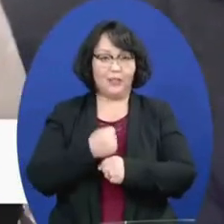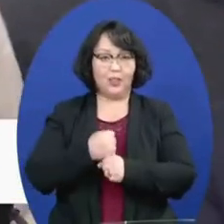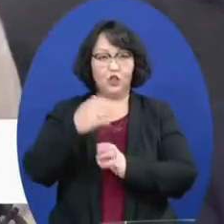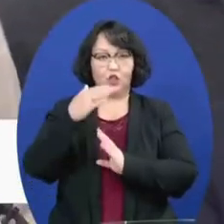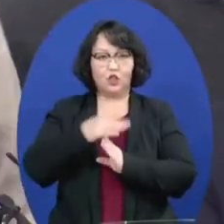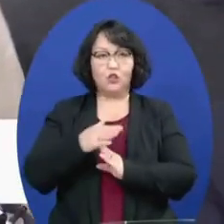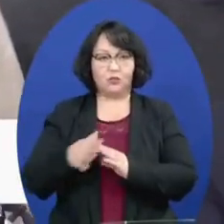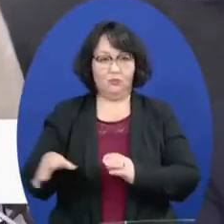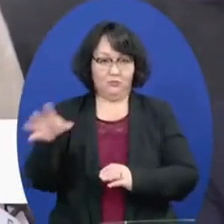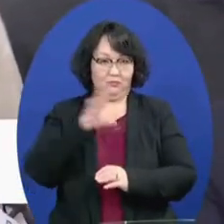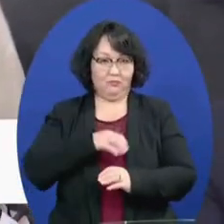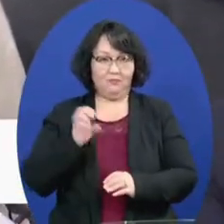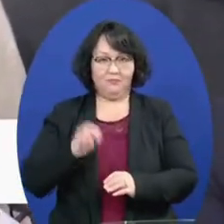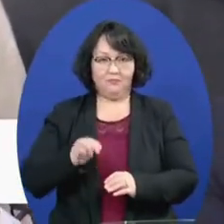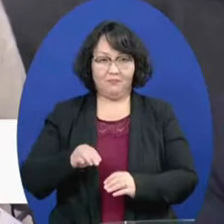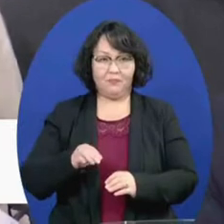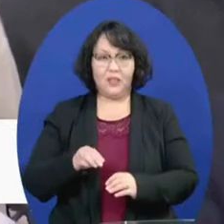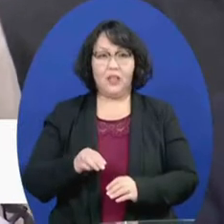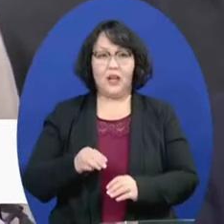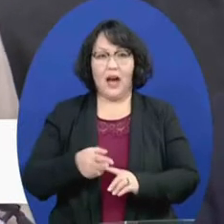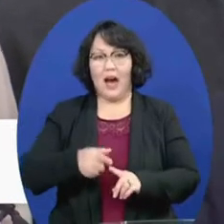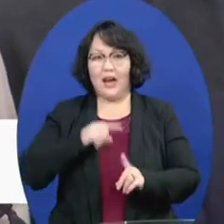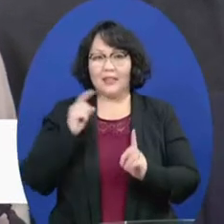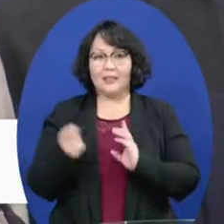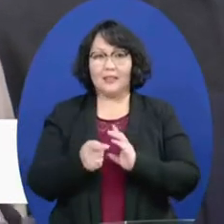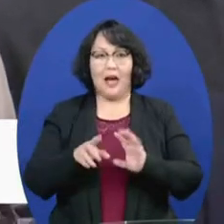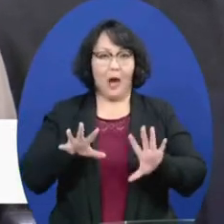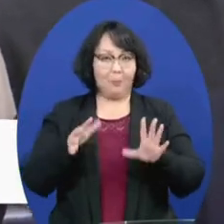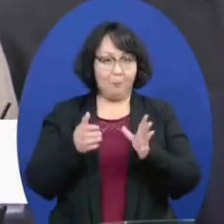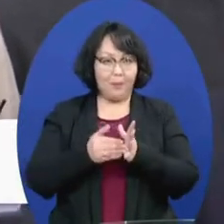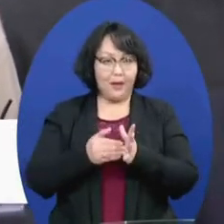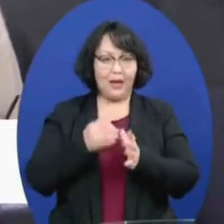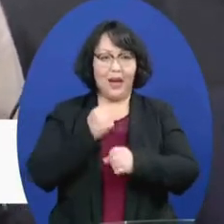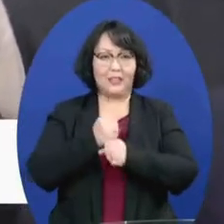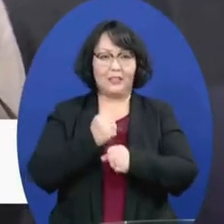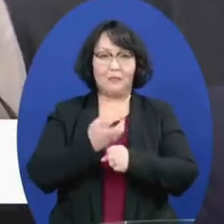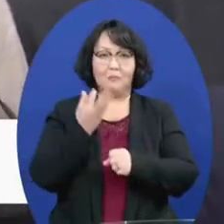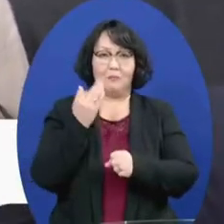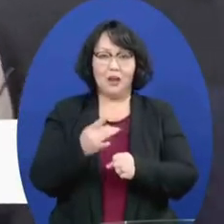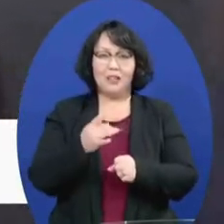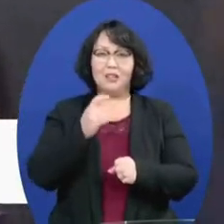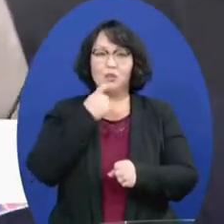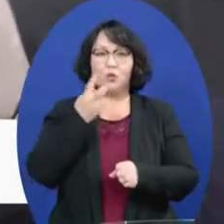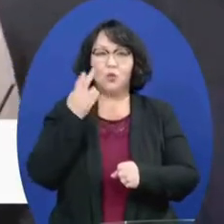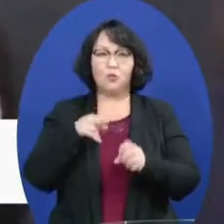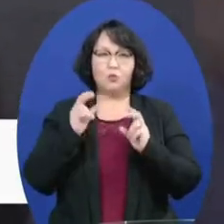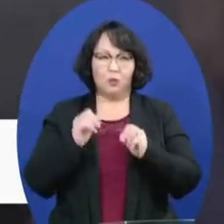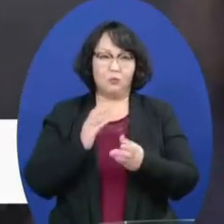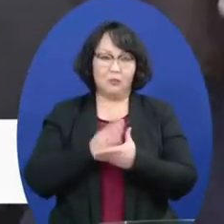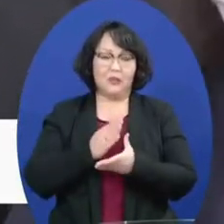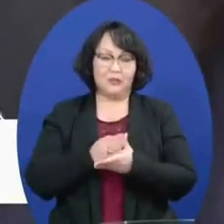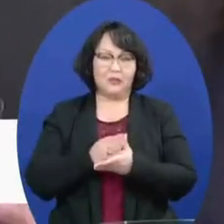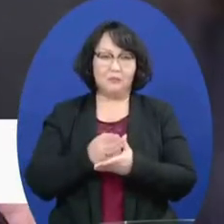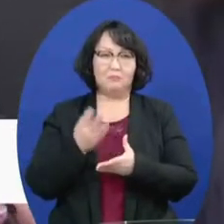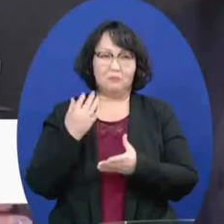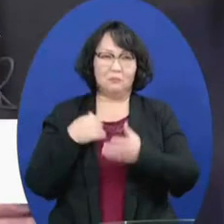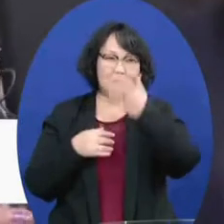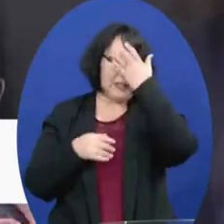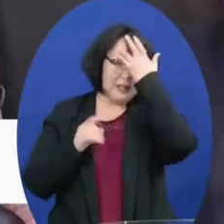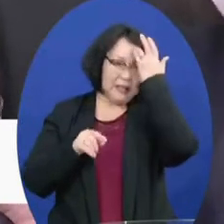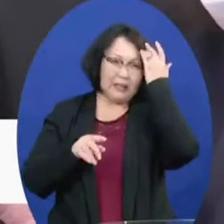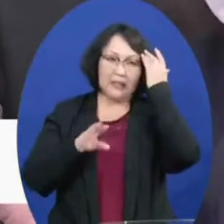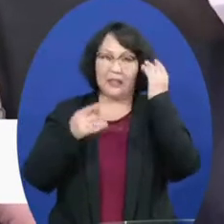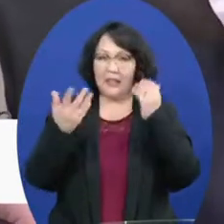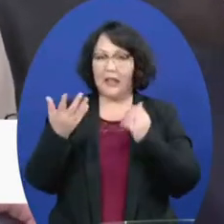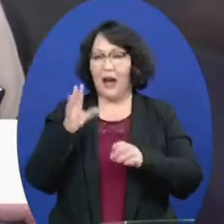учраас нөгөө тэднийсийн чинь ард байж байгаа нэг 100,000 гаруй ажлын байр бол хүндхэн эрсдэлд орчиход байгаа. Тэгэхээр тэрэн дээр одоо